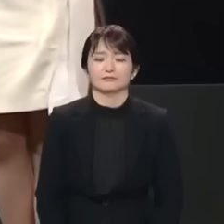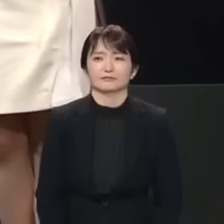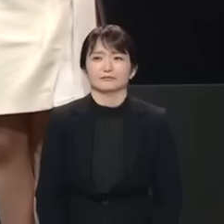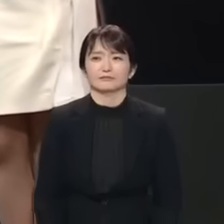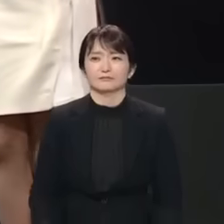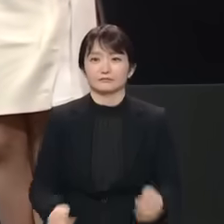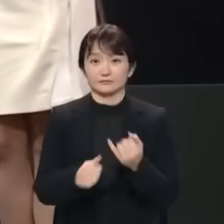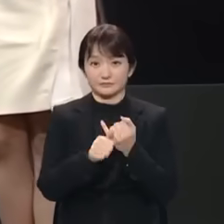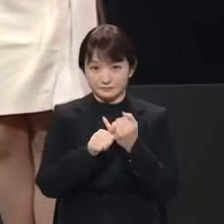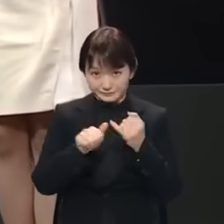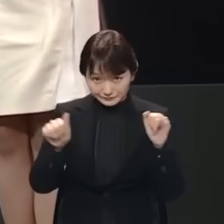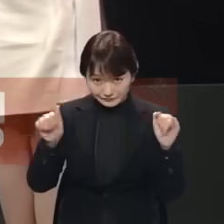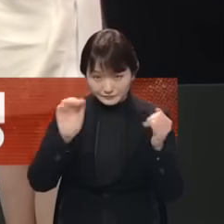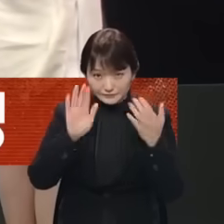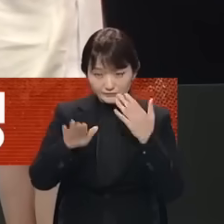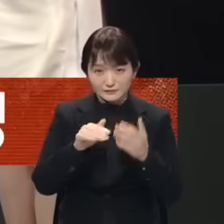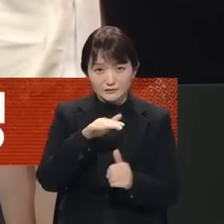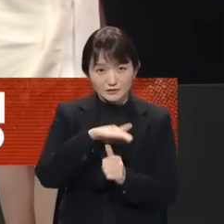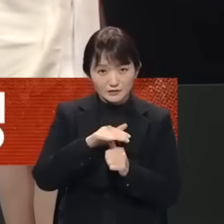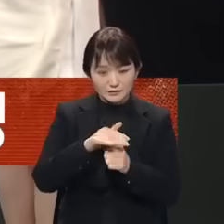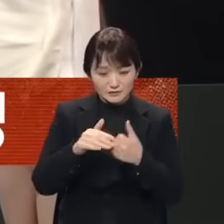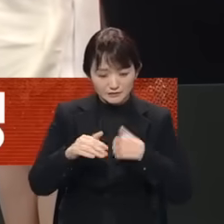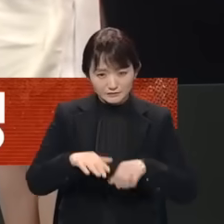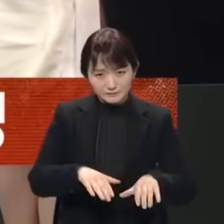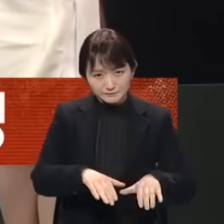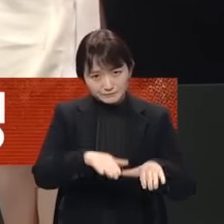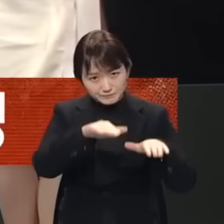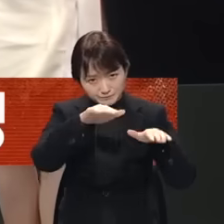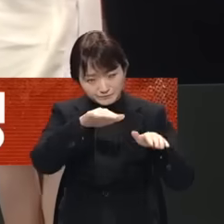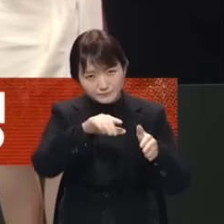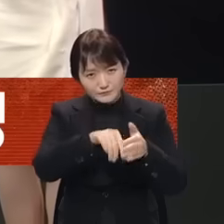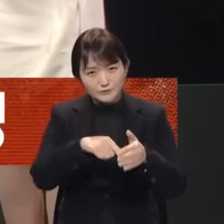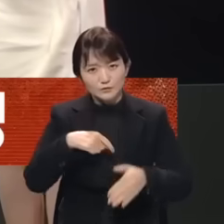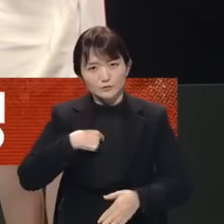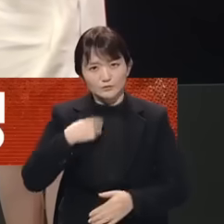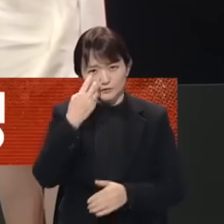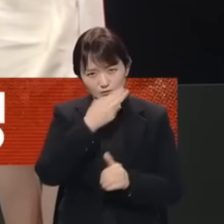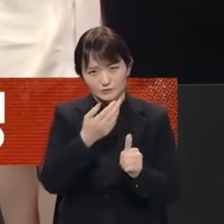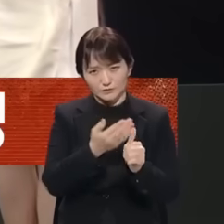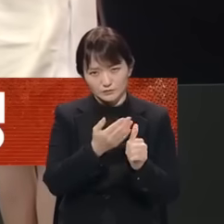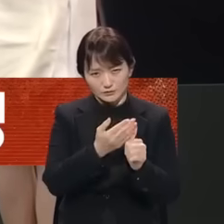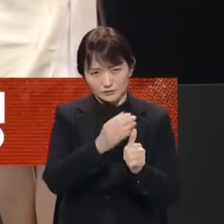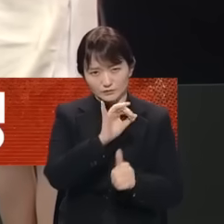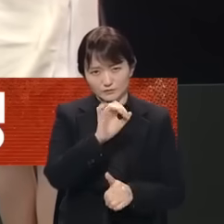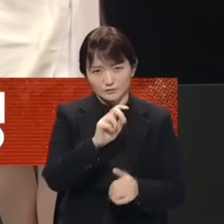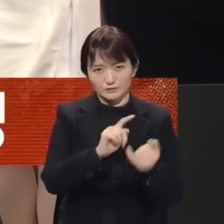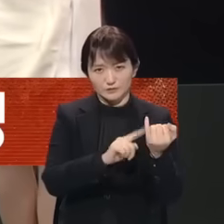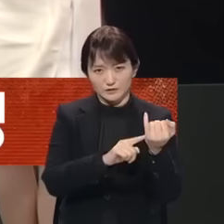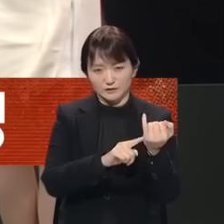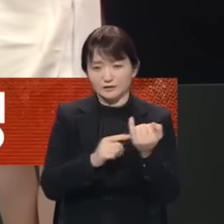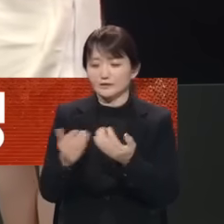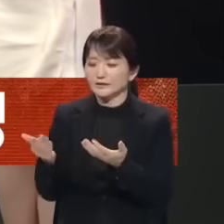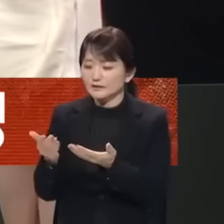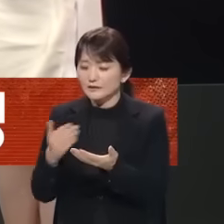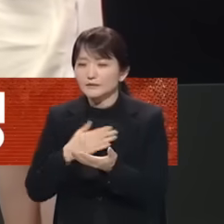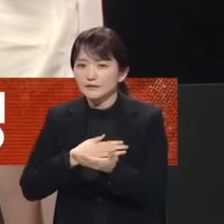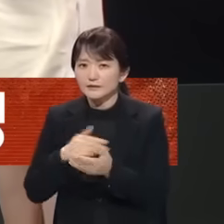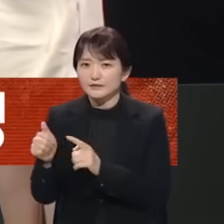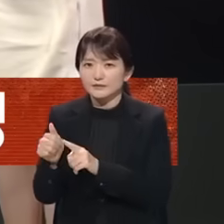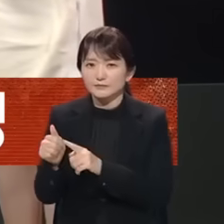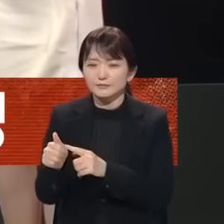이혼후 어린 아들이 장성할 때까지 홀로 키우며 살아온 50대 여성 임씨 일하며 알게 된 남성과 살림을